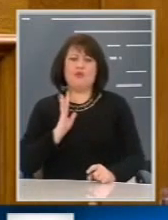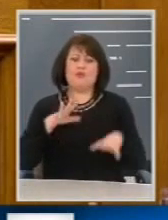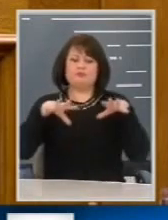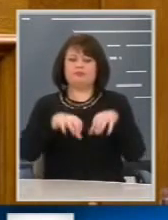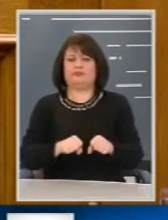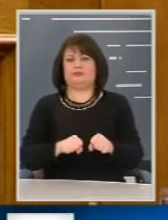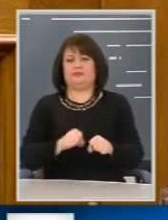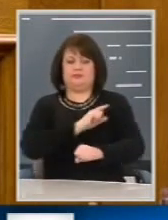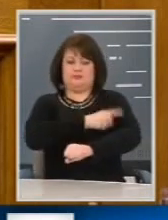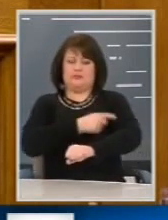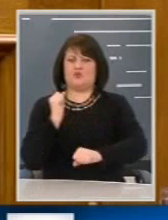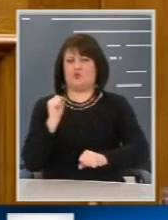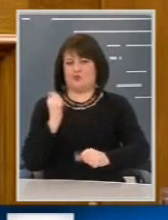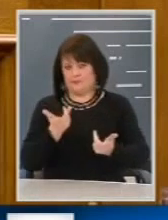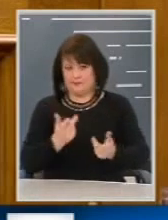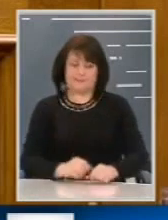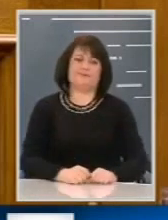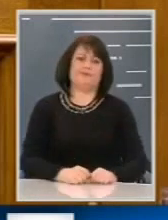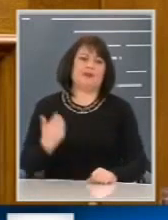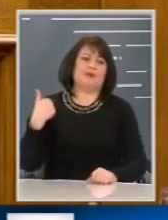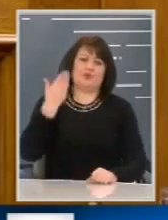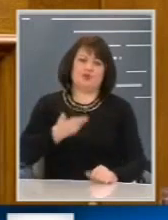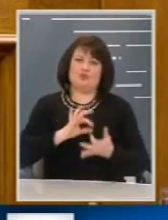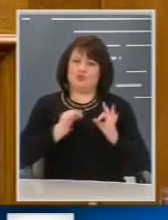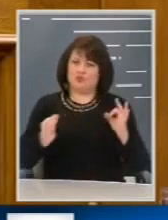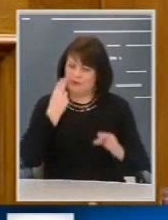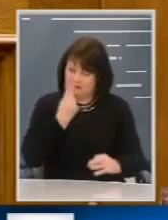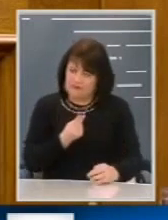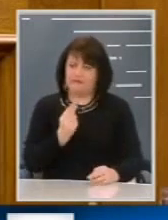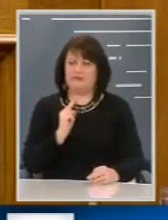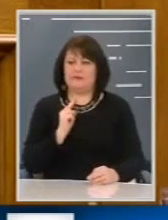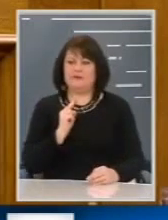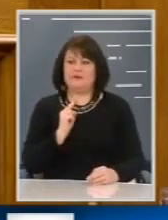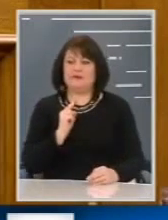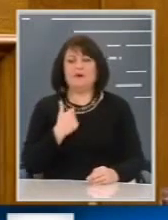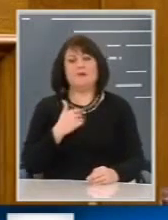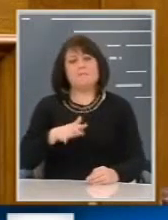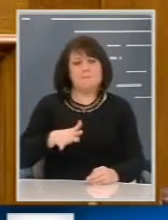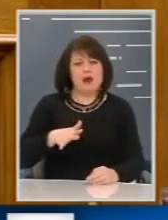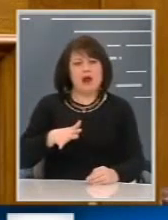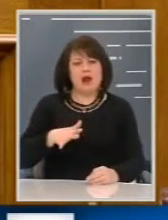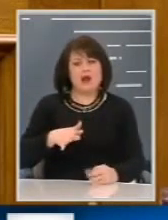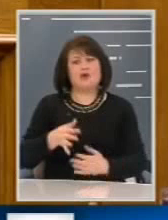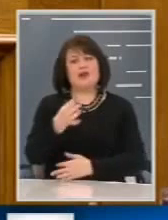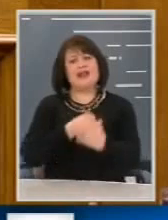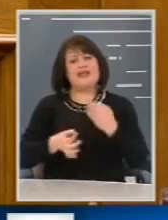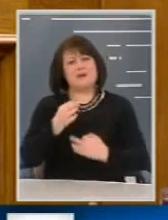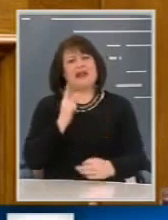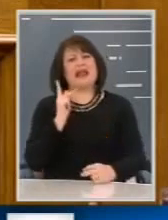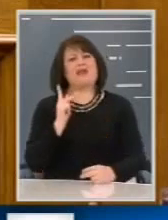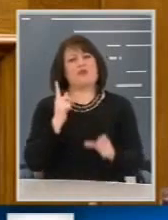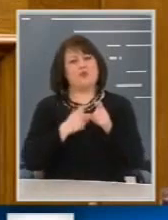του. Πρόκειται για μια ιστορικά επιβεβαιωμένη διαπίστωση, για την οποία υποθέτω ότι θα κάνει λόγο σε λίγο και ο κ.